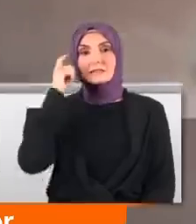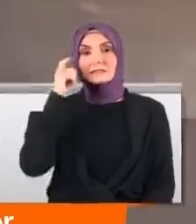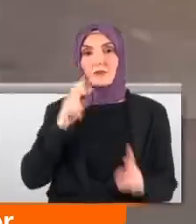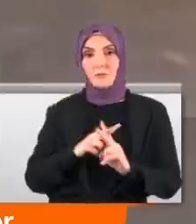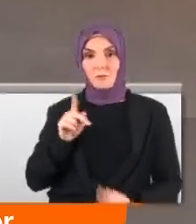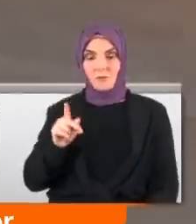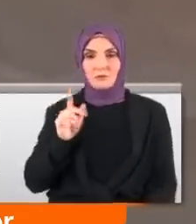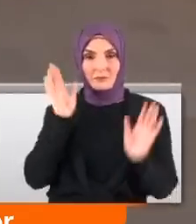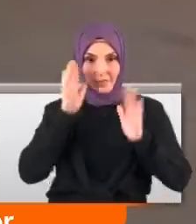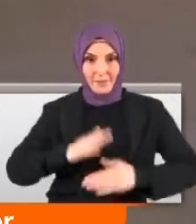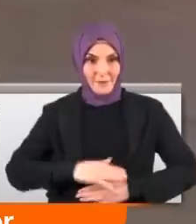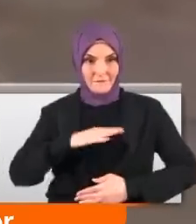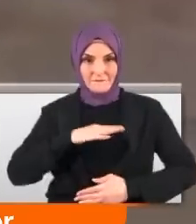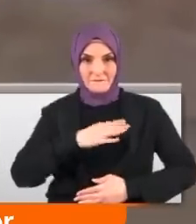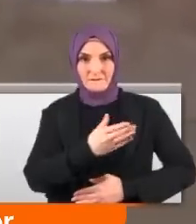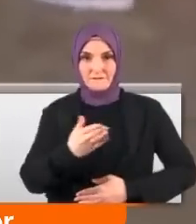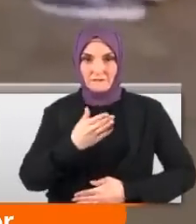tuttu.